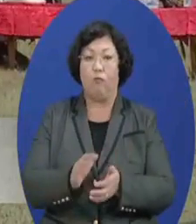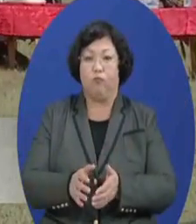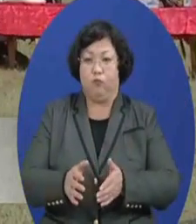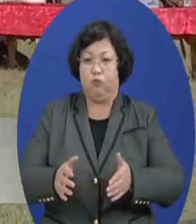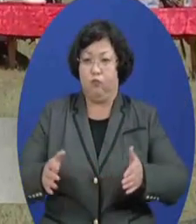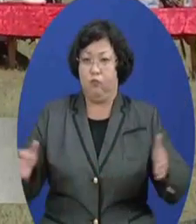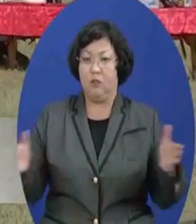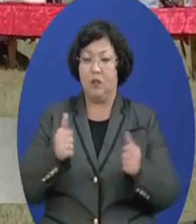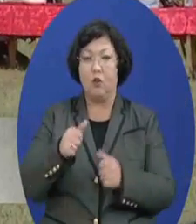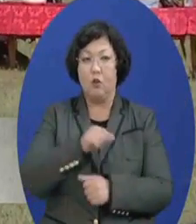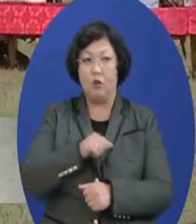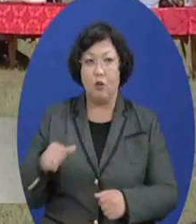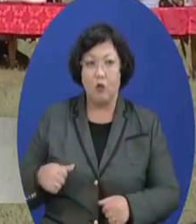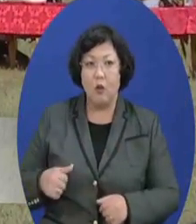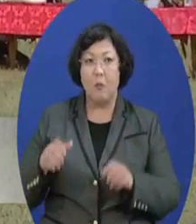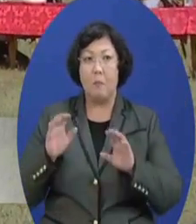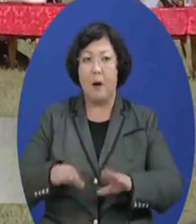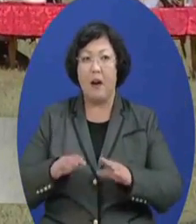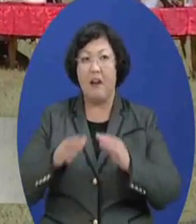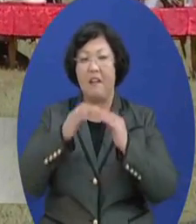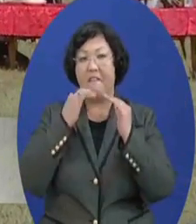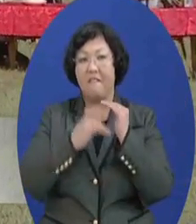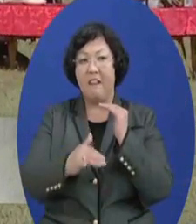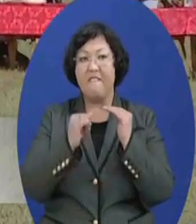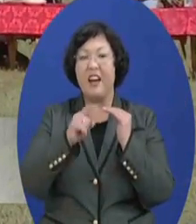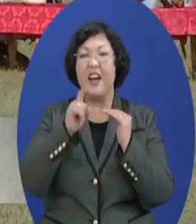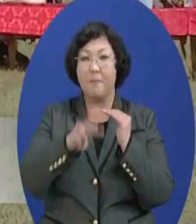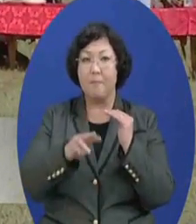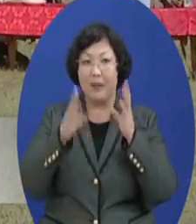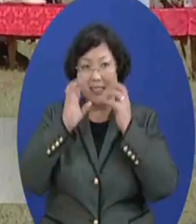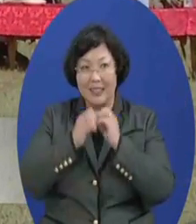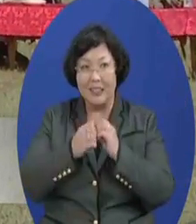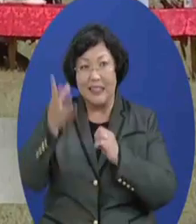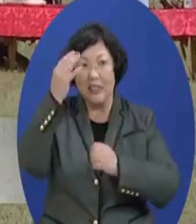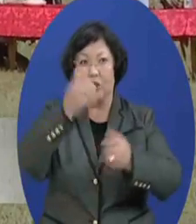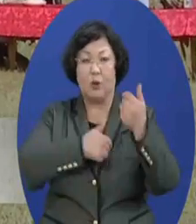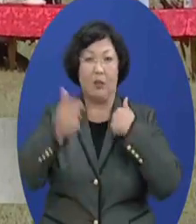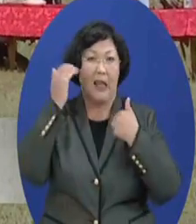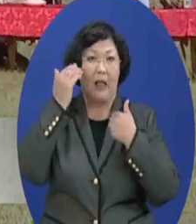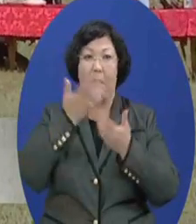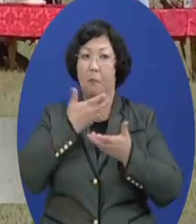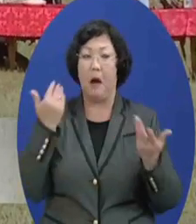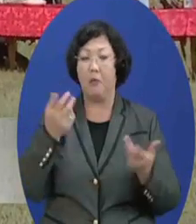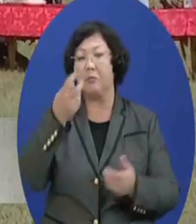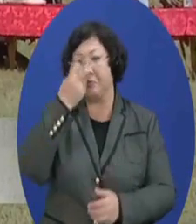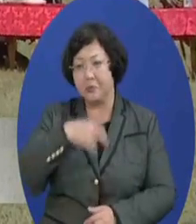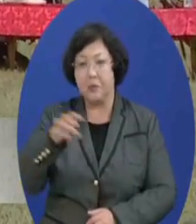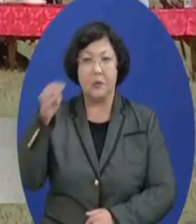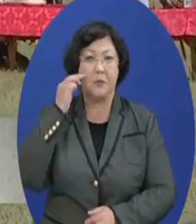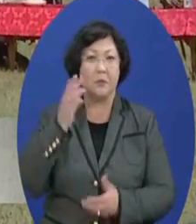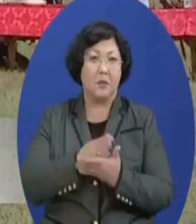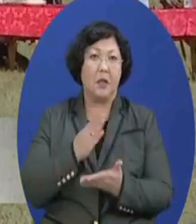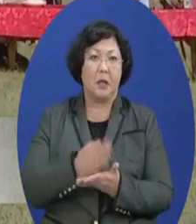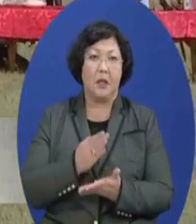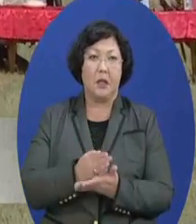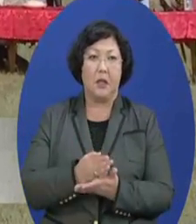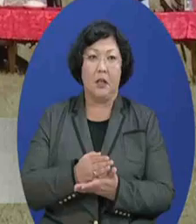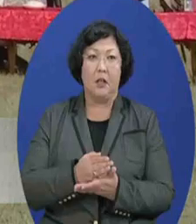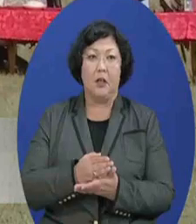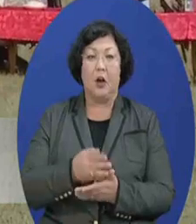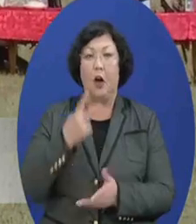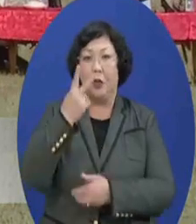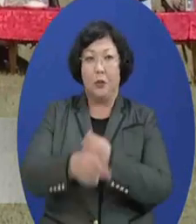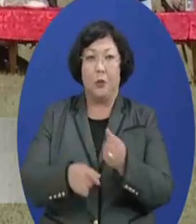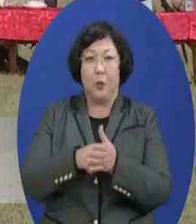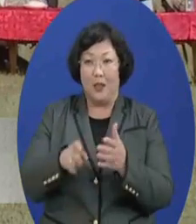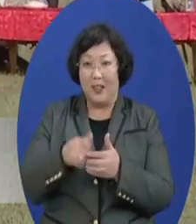биэл. Би өөр одоо нэг суур малгайтай тийм өнгөртэй байдаг болох нь энийн дээр үл ерөөсө санаа зовхгүй. Тэгээд одоо ямар ч байсан үгүй наамдаж нэг